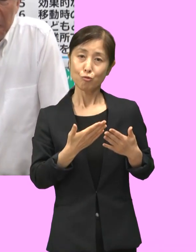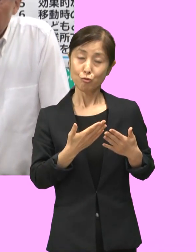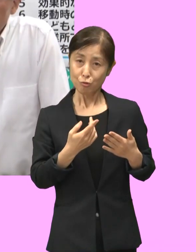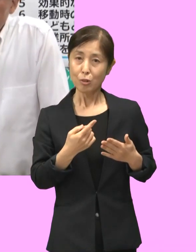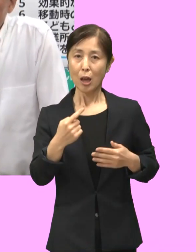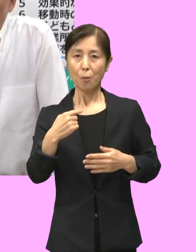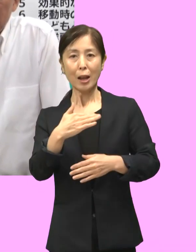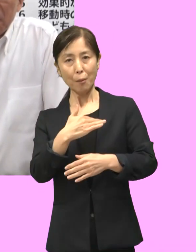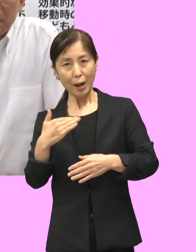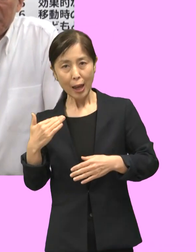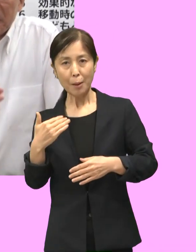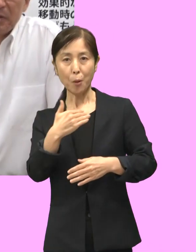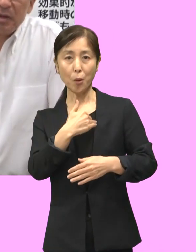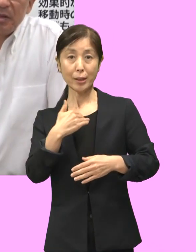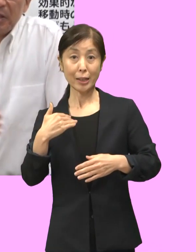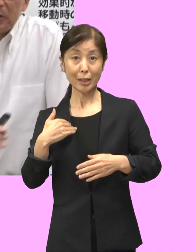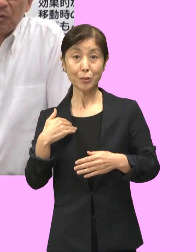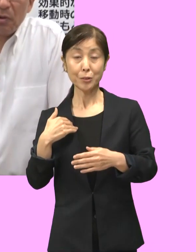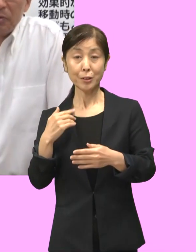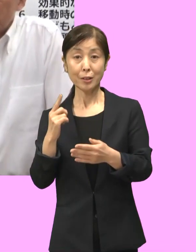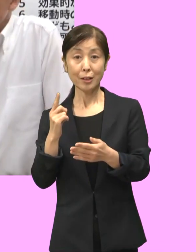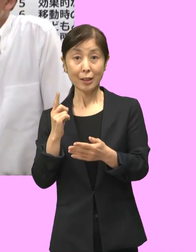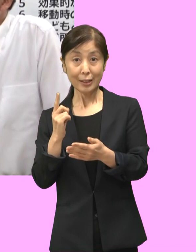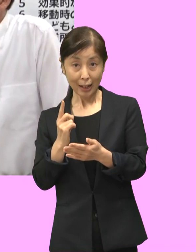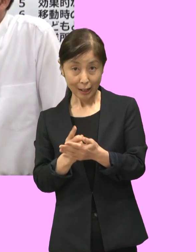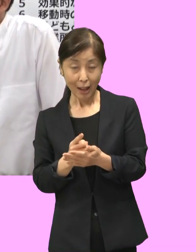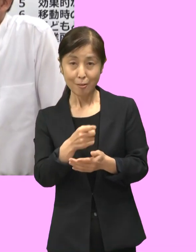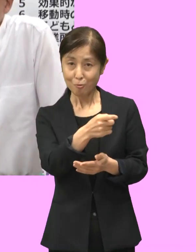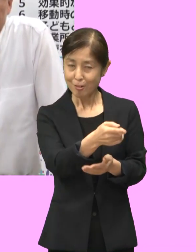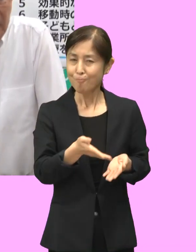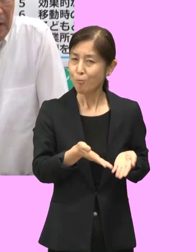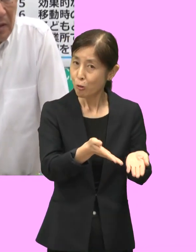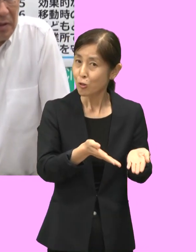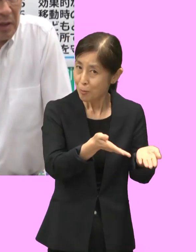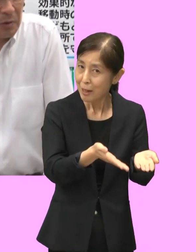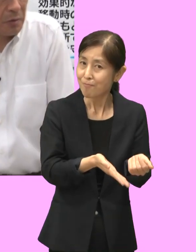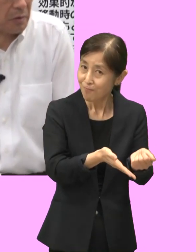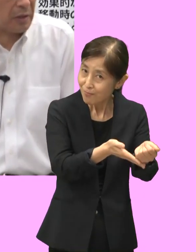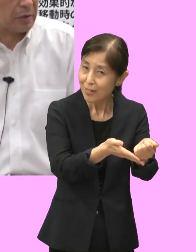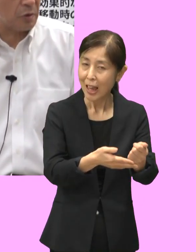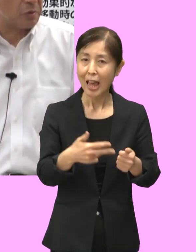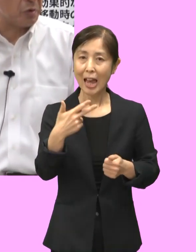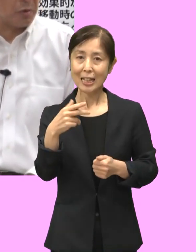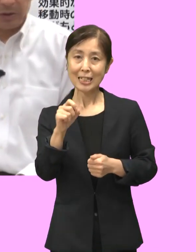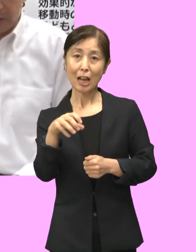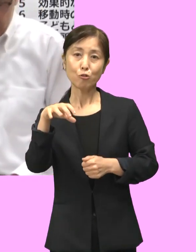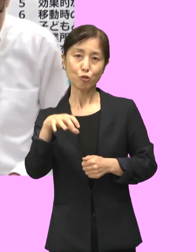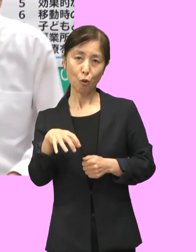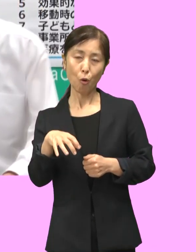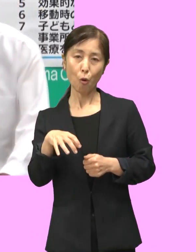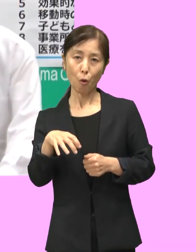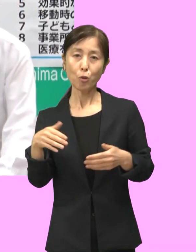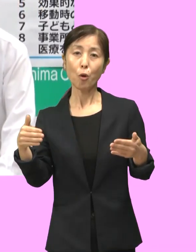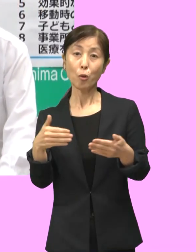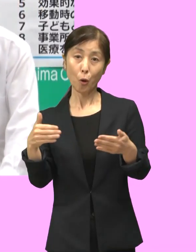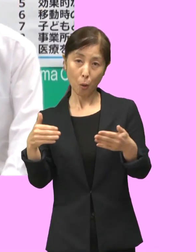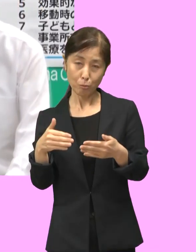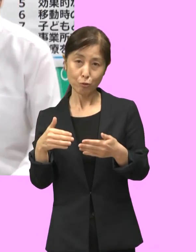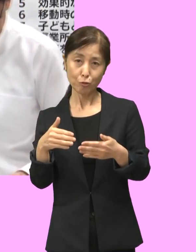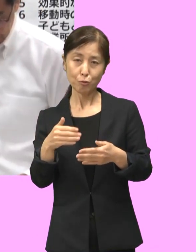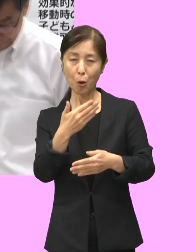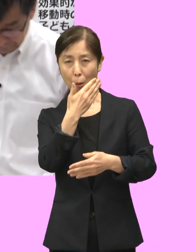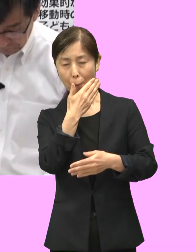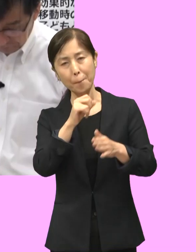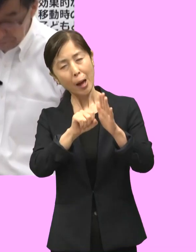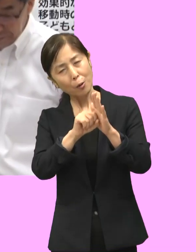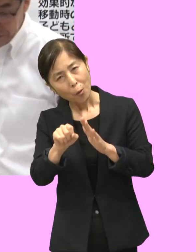々もできる限りそういう自動交付の方にシフトして、市役所の業務を効率化していきたいというふうに考えております